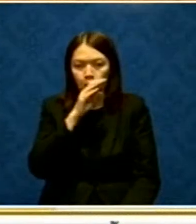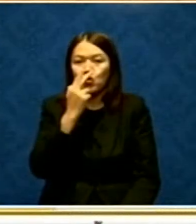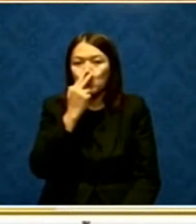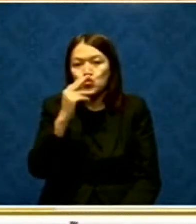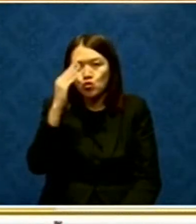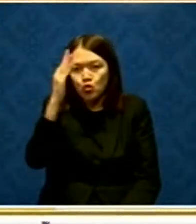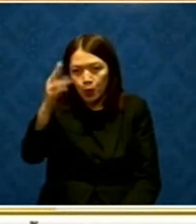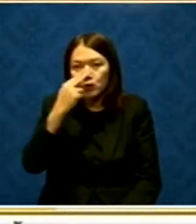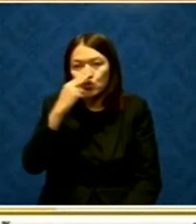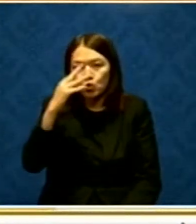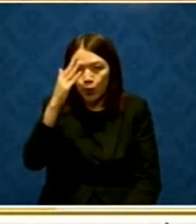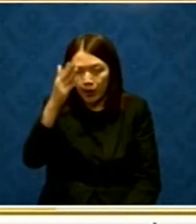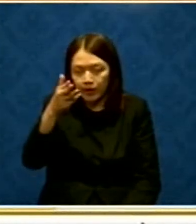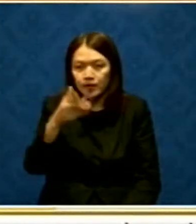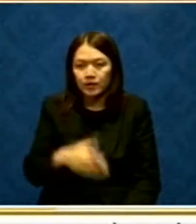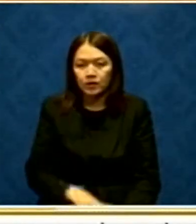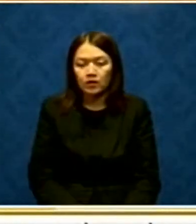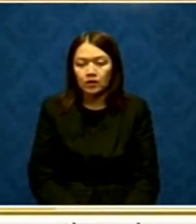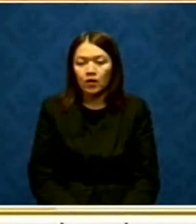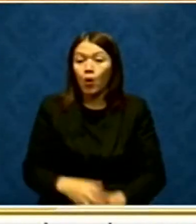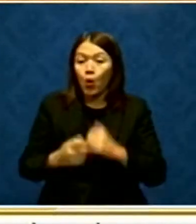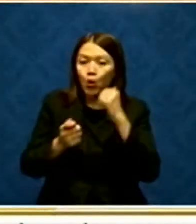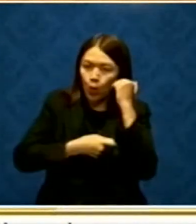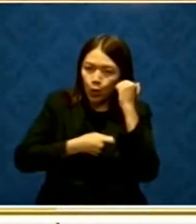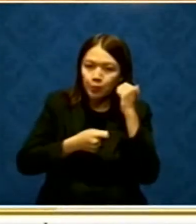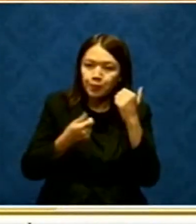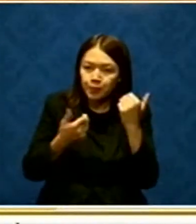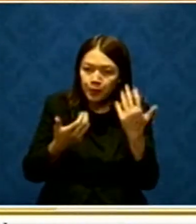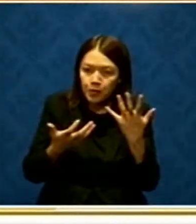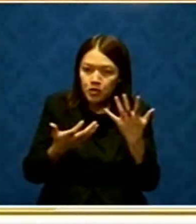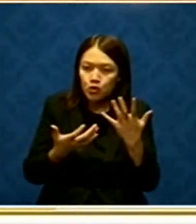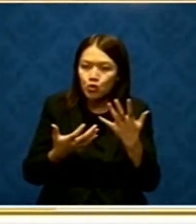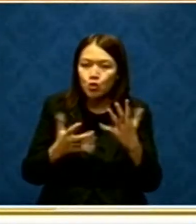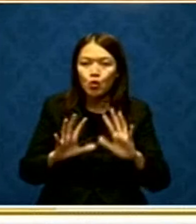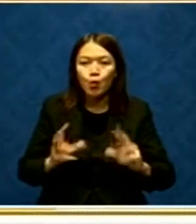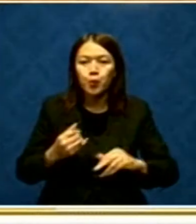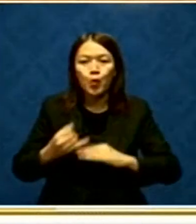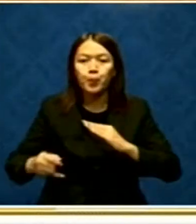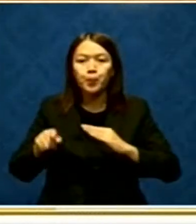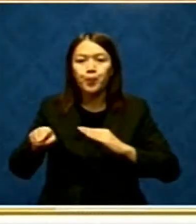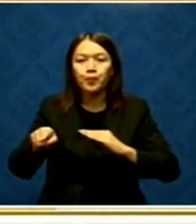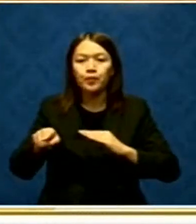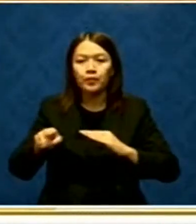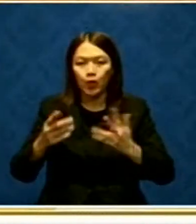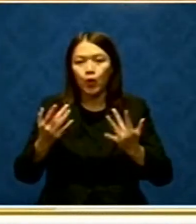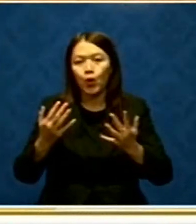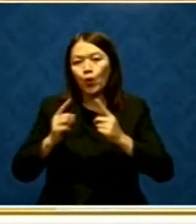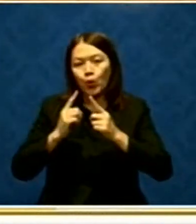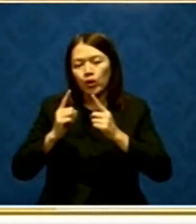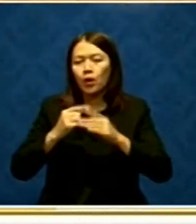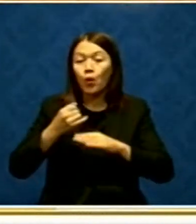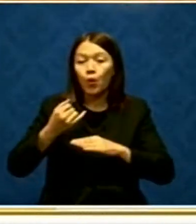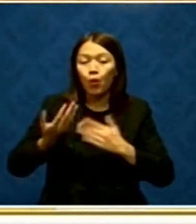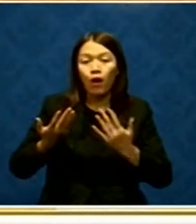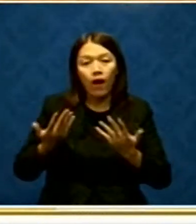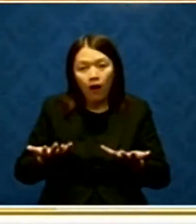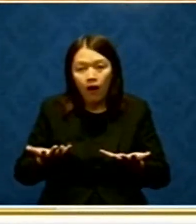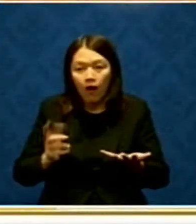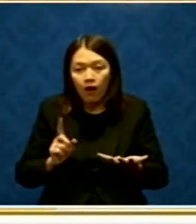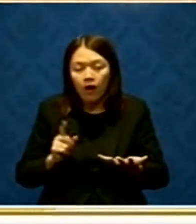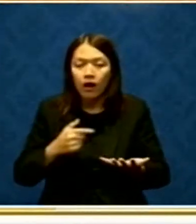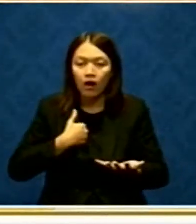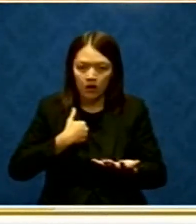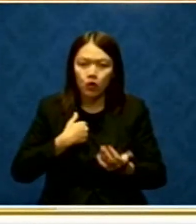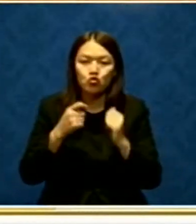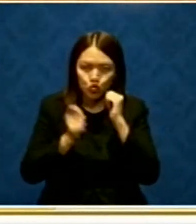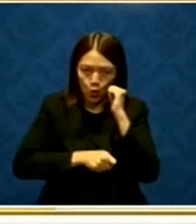อไปถ้าเขาไม่ลงโทษกันหรือเขาจบแค่นี้เนี่ยก็มาว่ากันคำว่ากันก็คือเราก็จะ